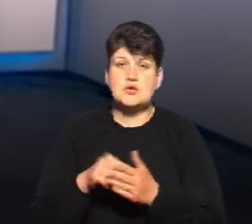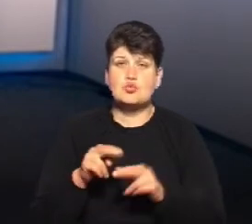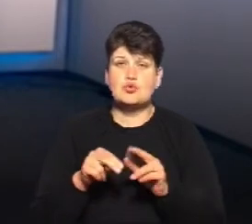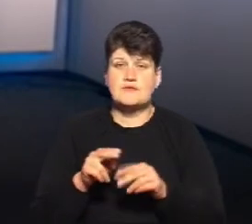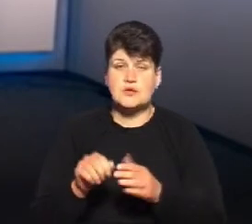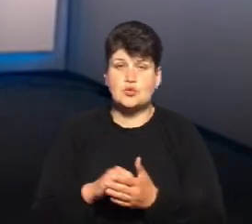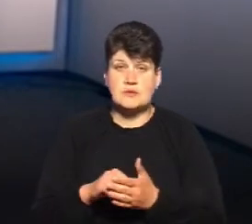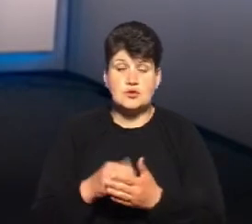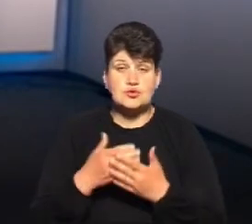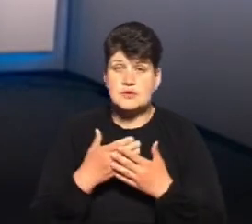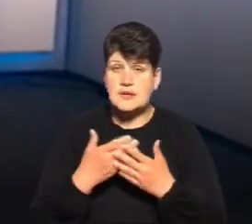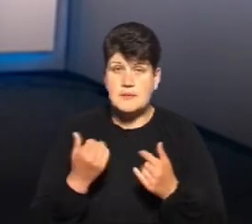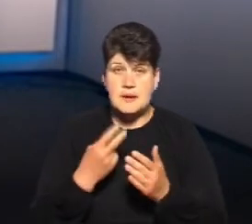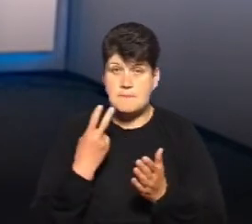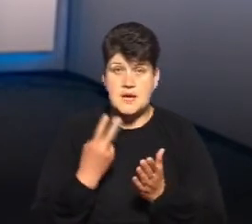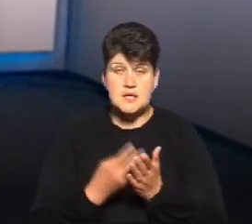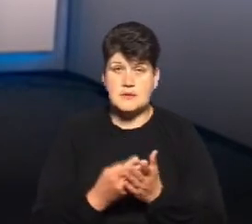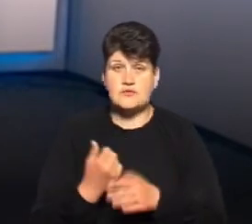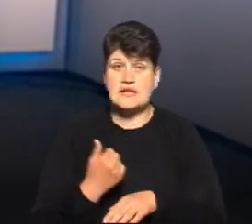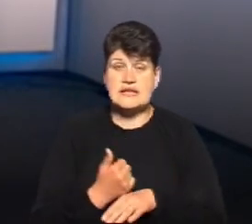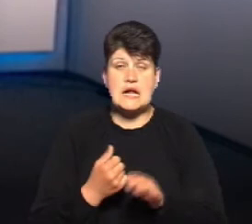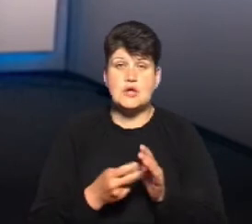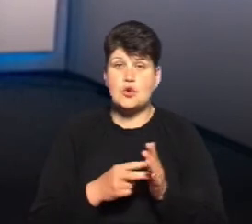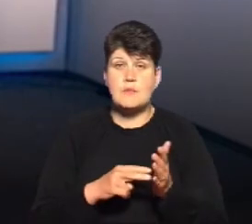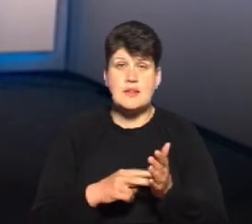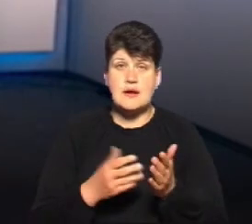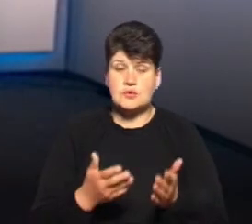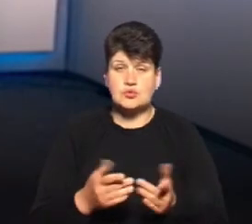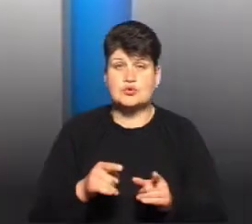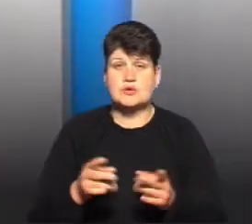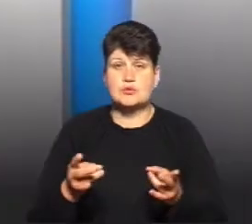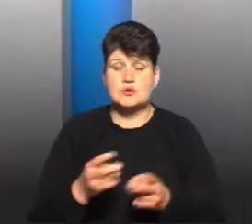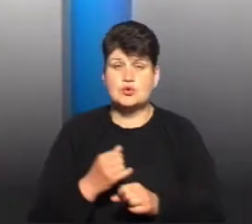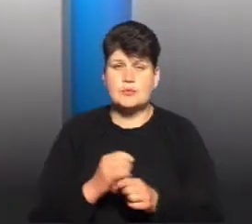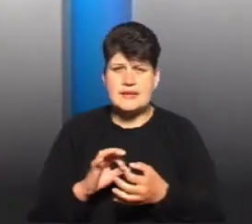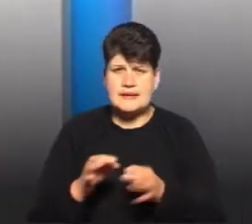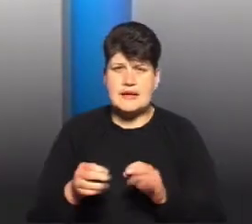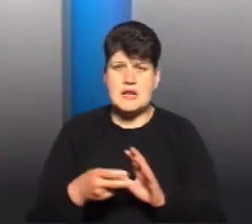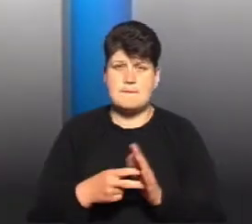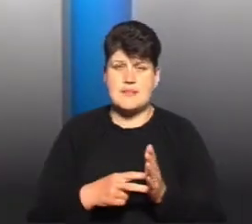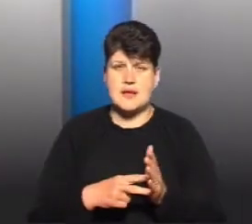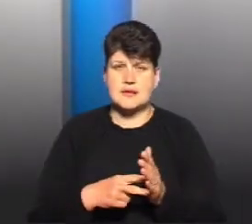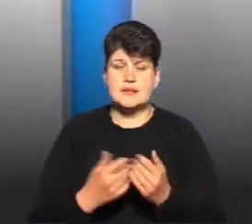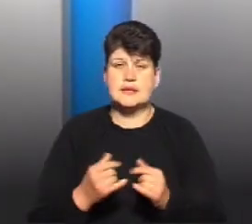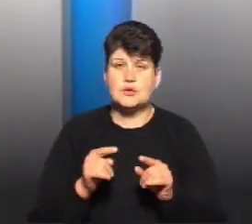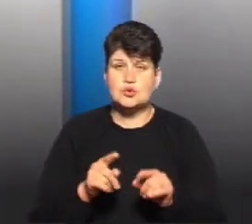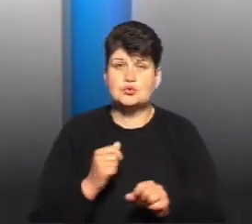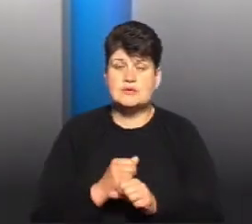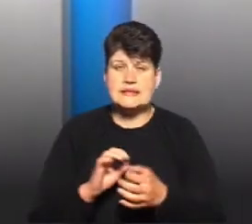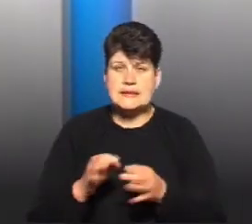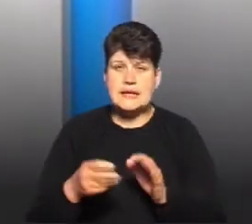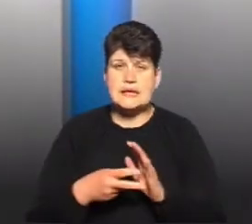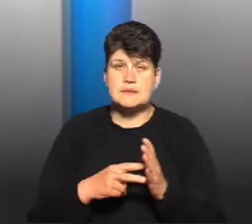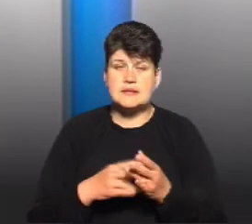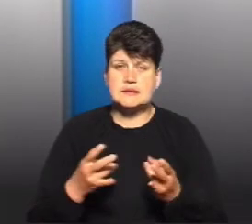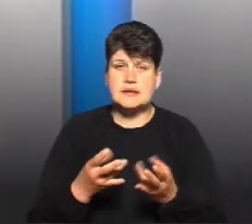цього передбачено по генеральному плану цільового призначення, то тоді необхідно робити детальні плани. Для того, щоб зробити детальний план, знову ж таки, треба отримати